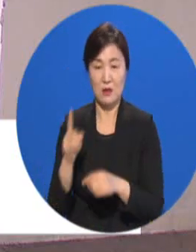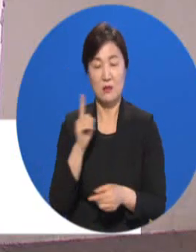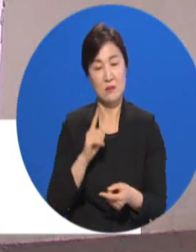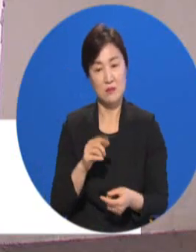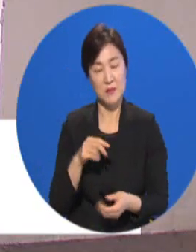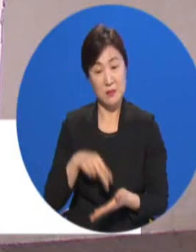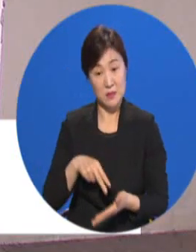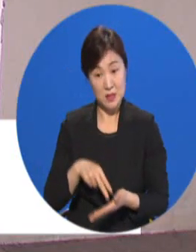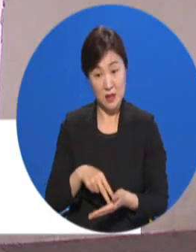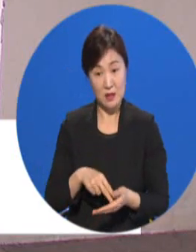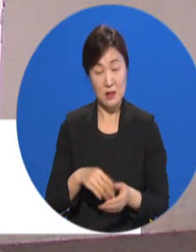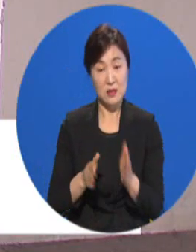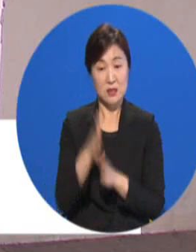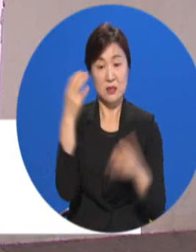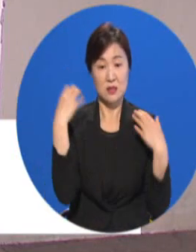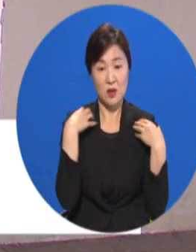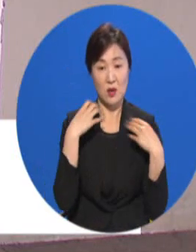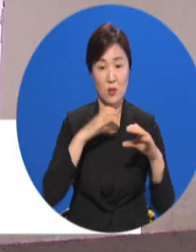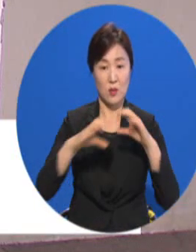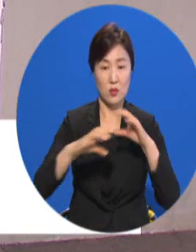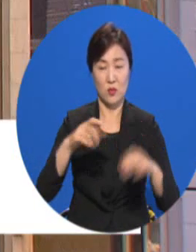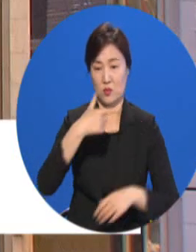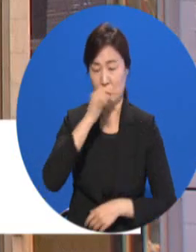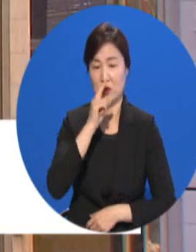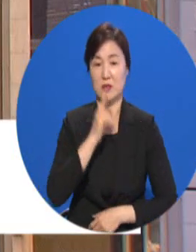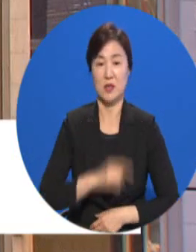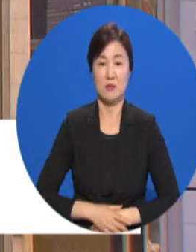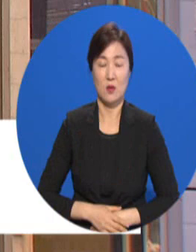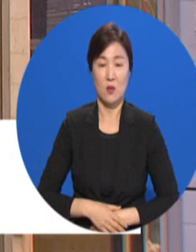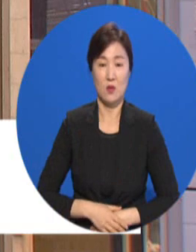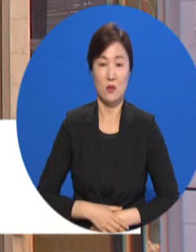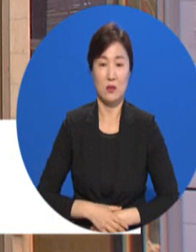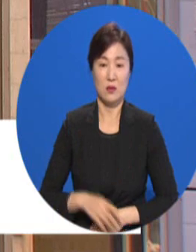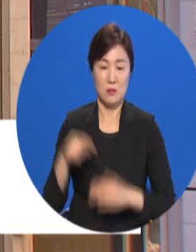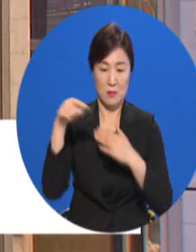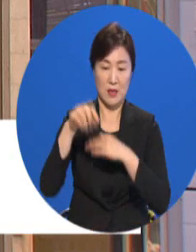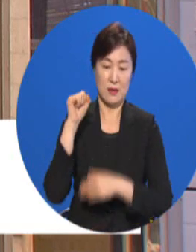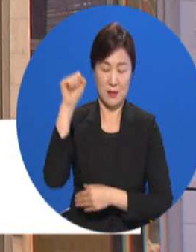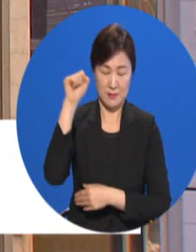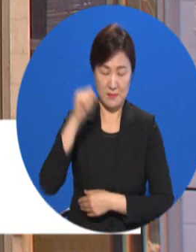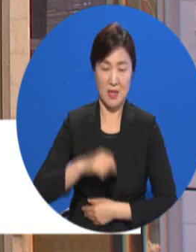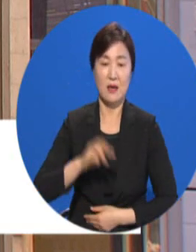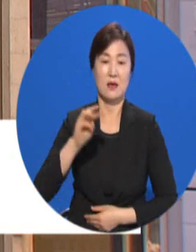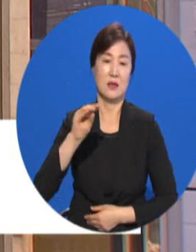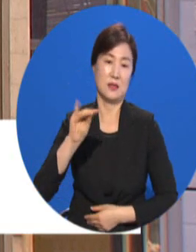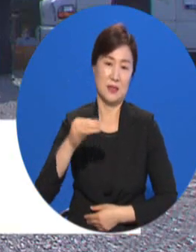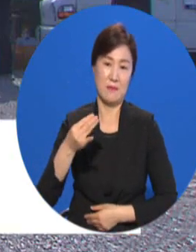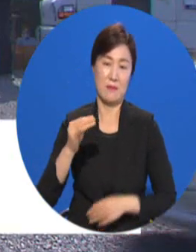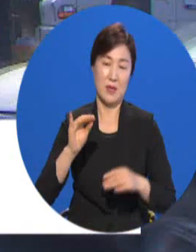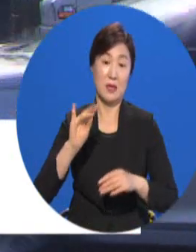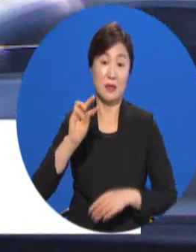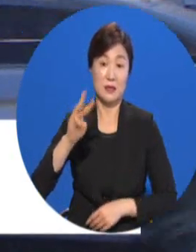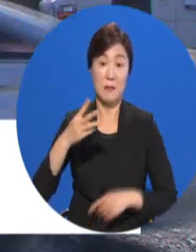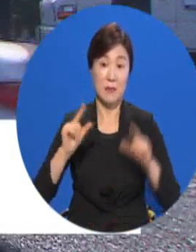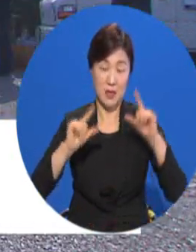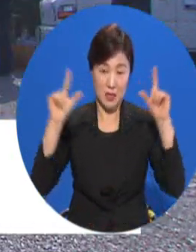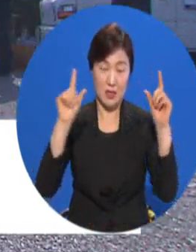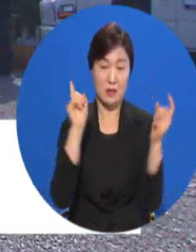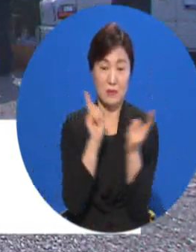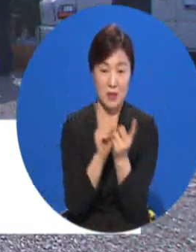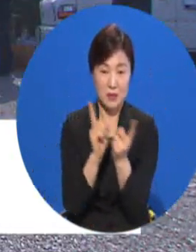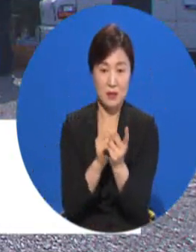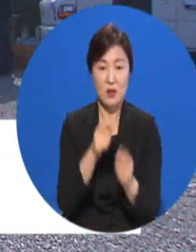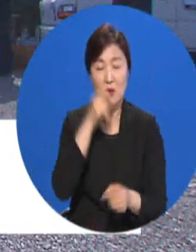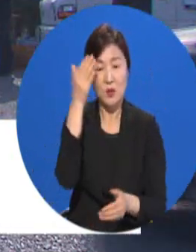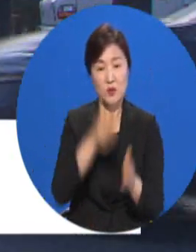비판했습니다. 상인회는 노숙 농성 300일째를 맞아 발표한 보도자료를 통해 이유가 어찌됐건 여수시가 일체의